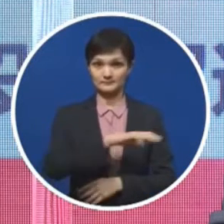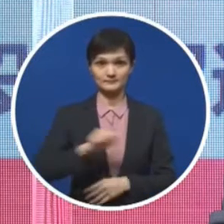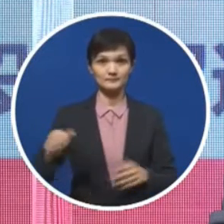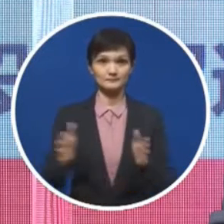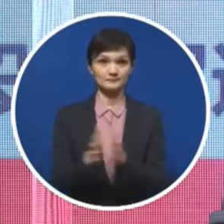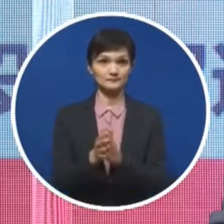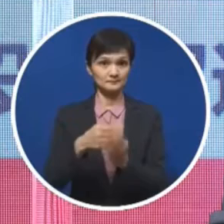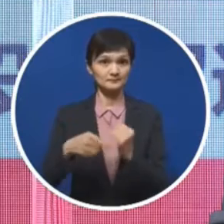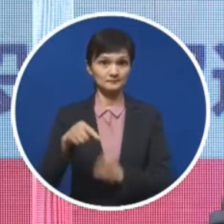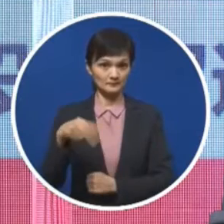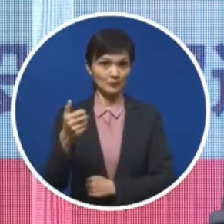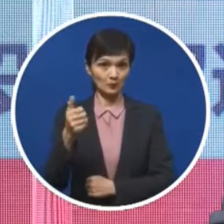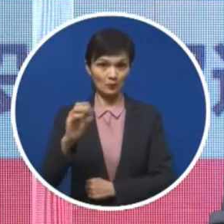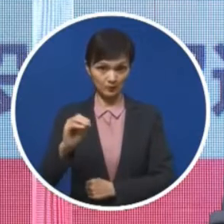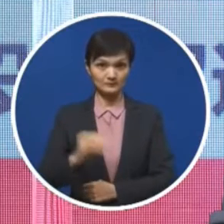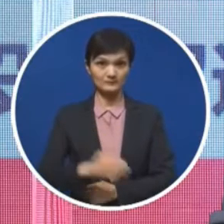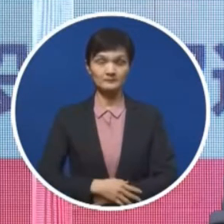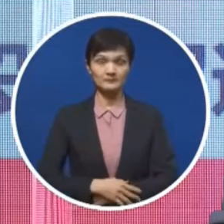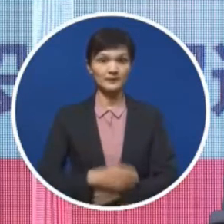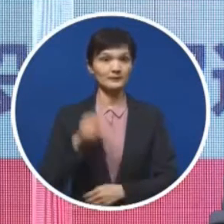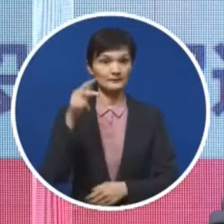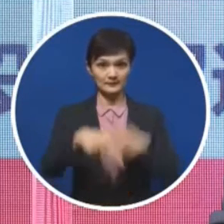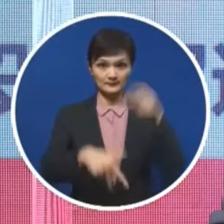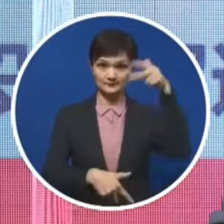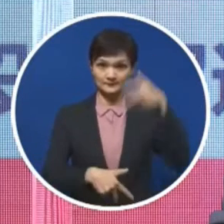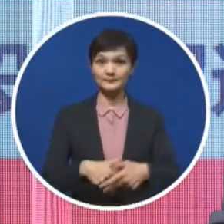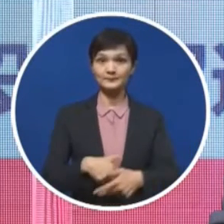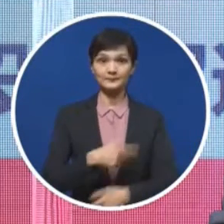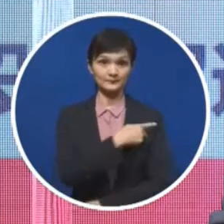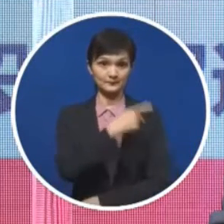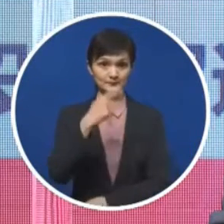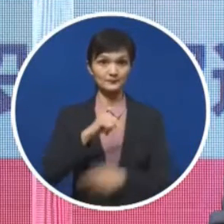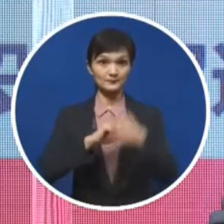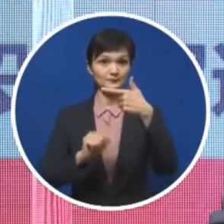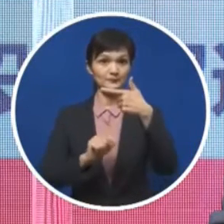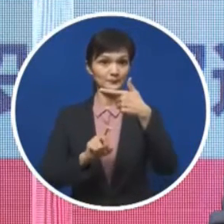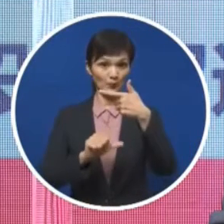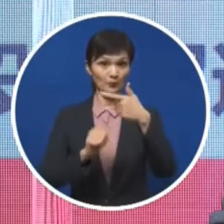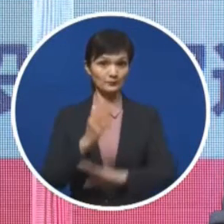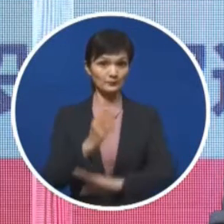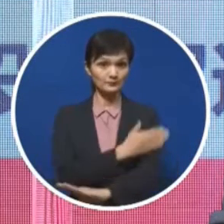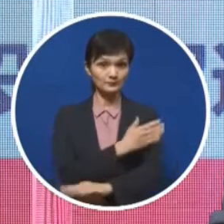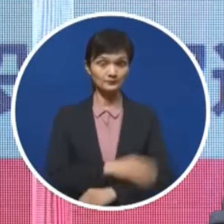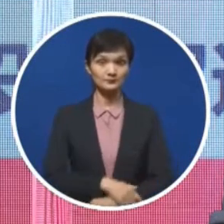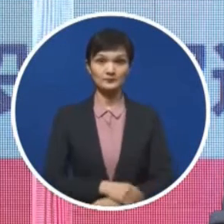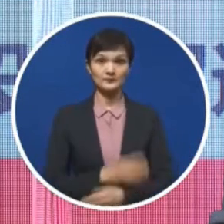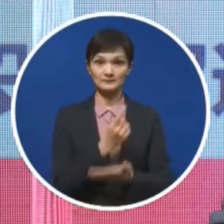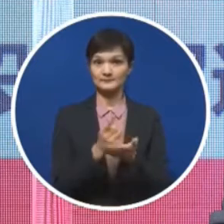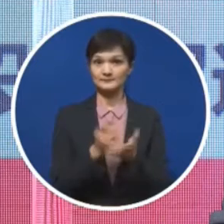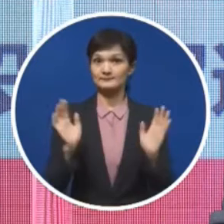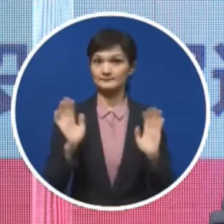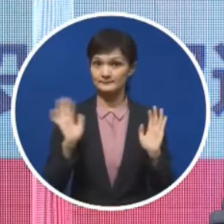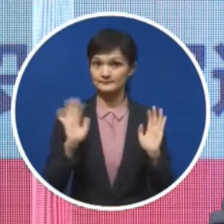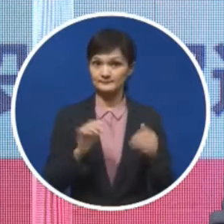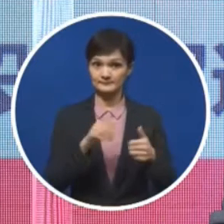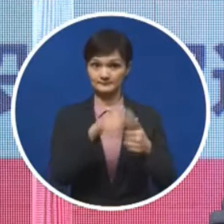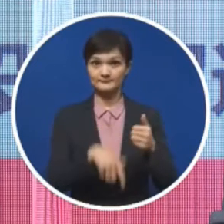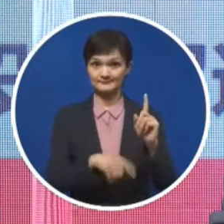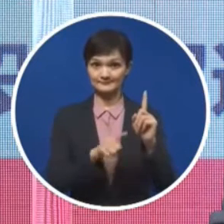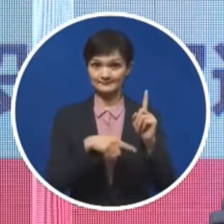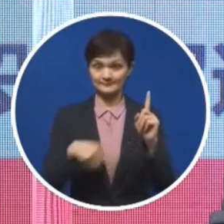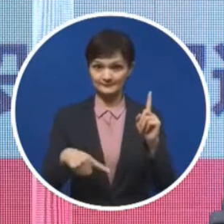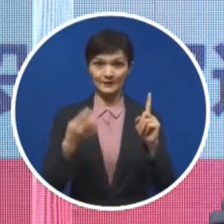从下下礼拜二6月15号开始，每位孩童加